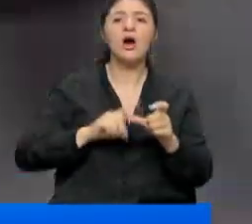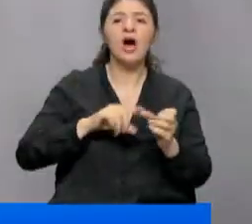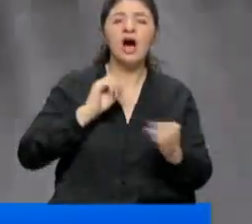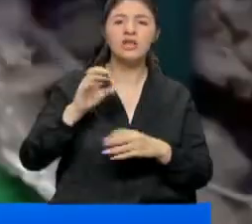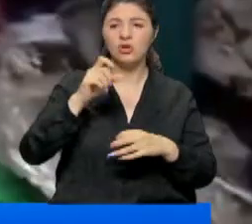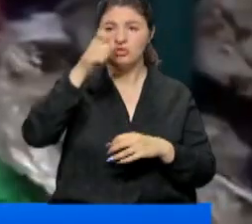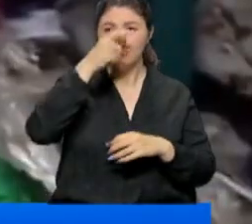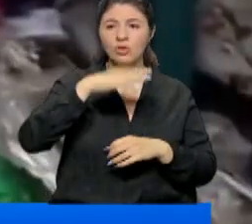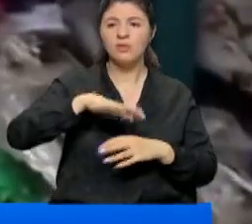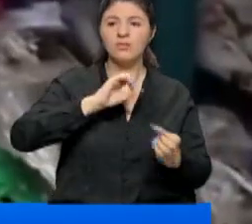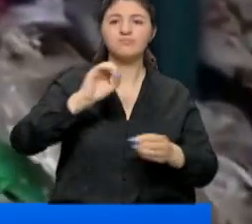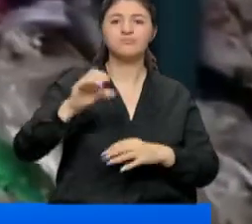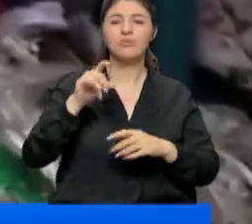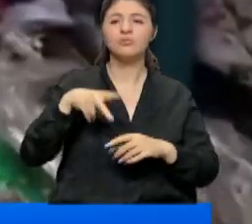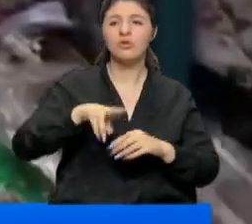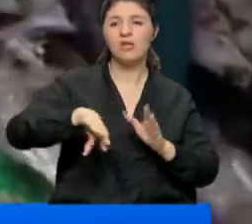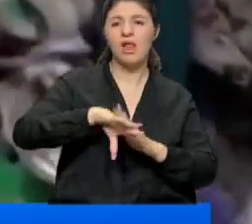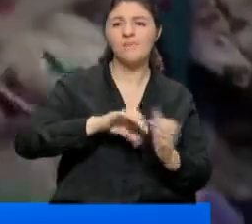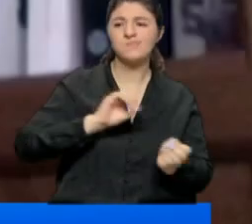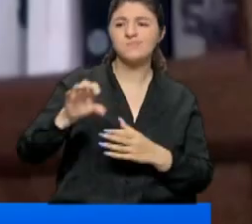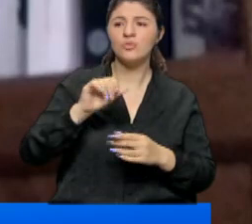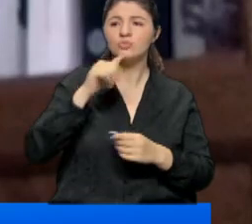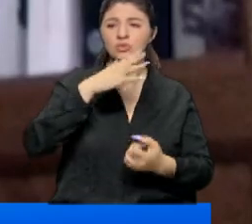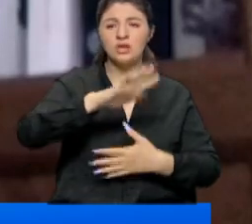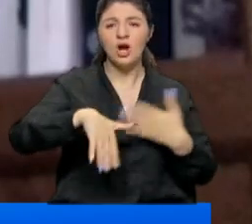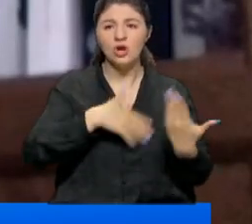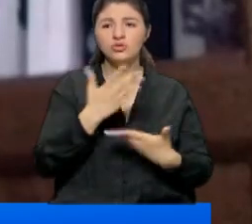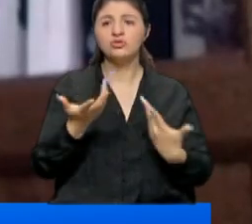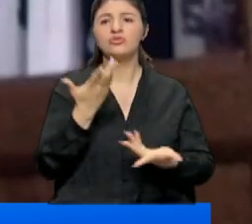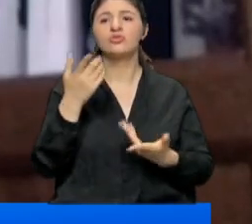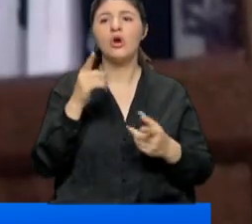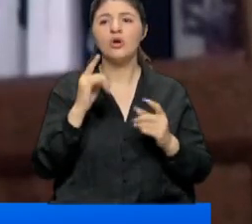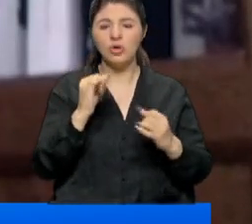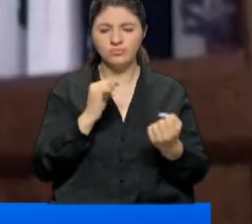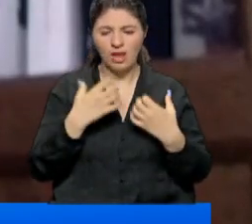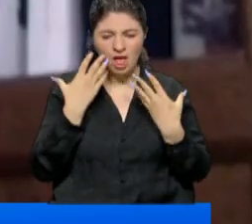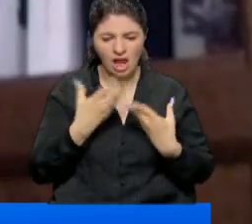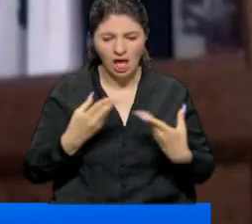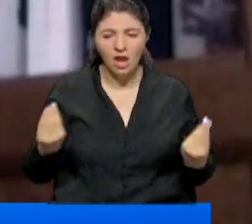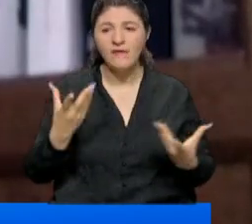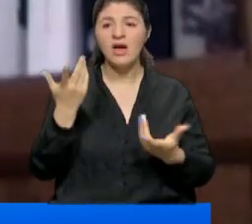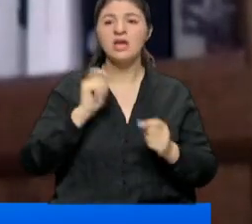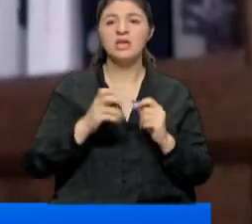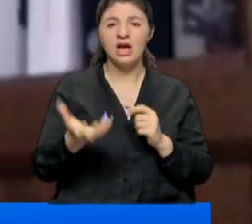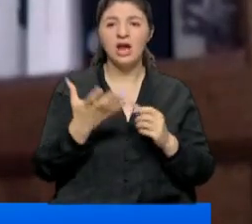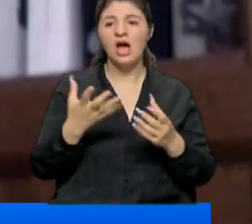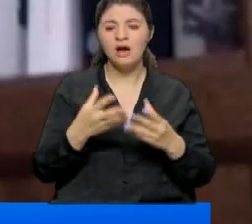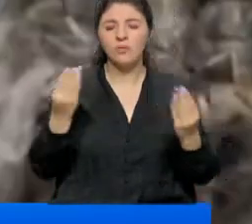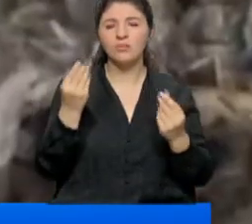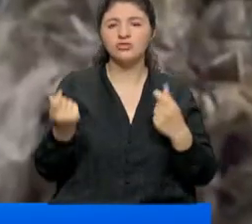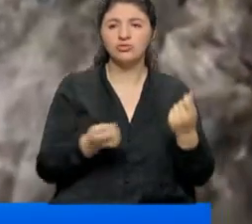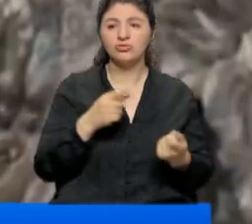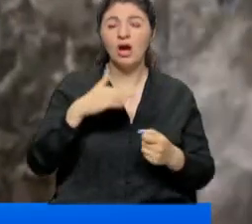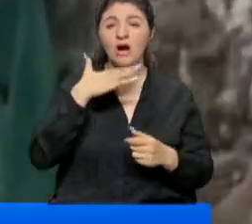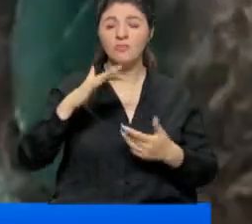Türkiye toprakları atılıyo kenarlarını atılıyor suya karış Bu plastik forma dönüşüyor ya da yakılarak bertaraf edilmeye